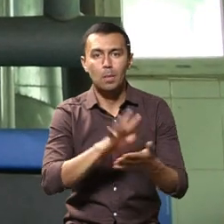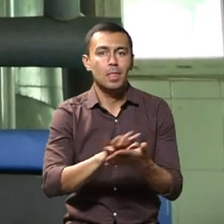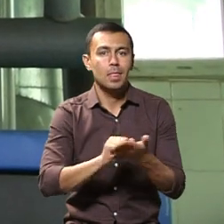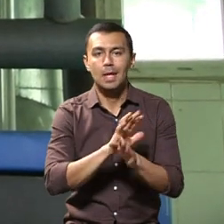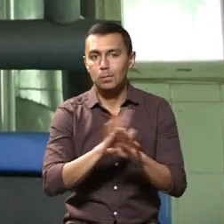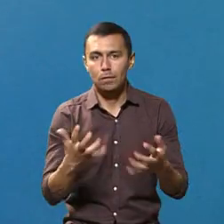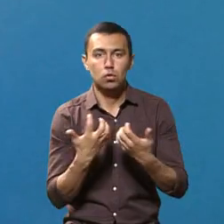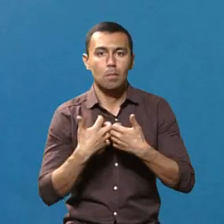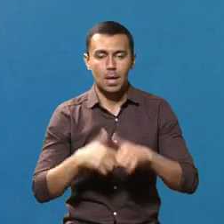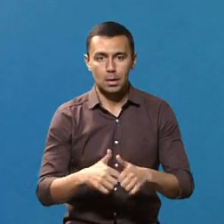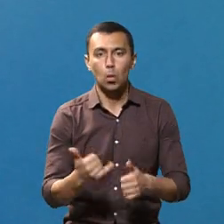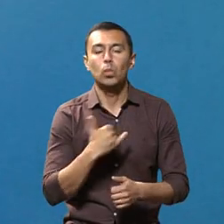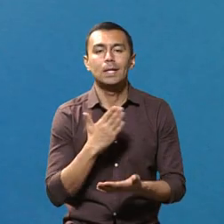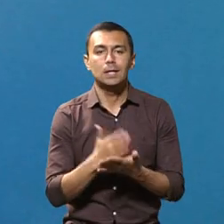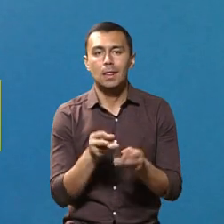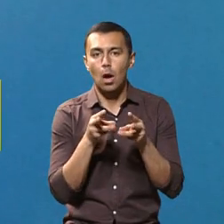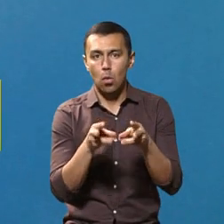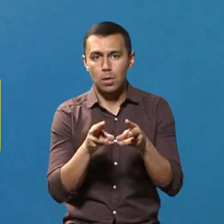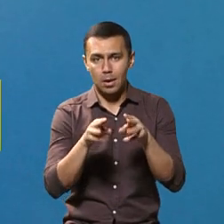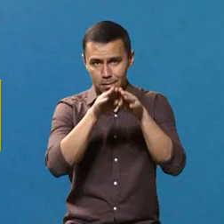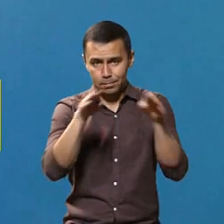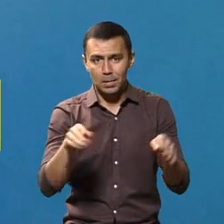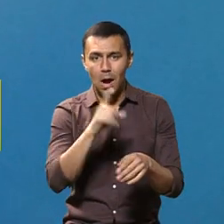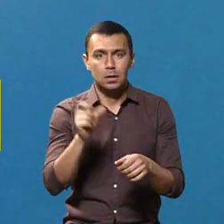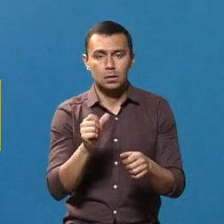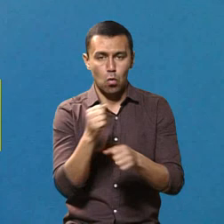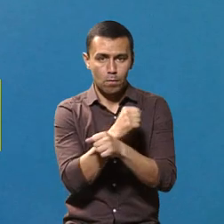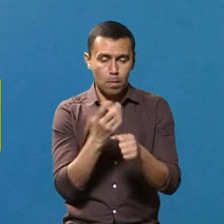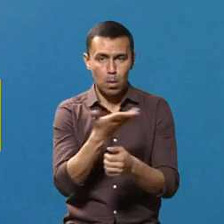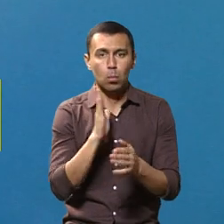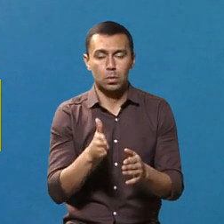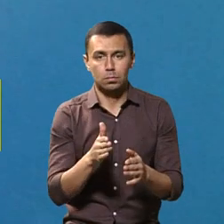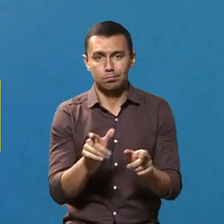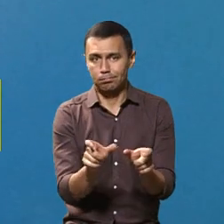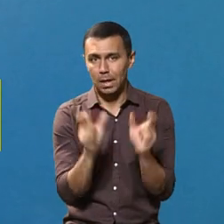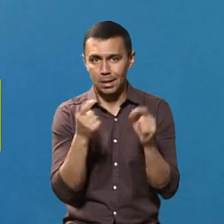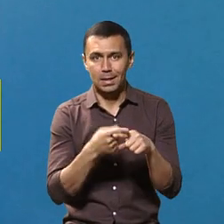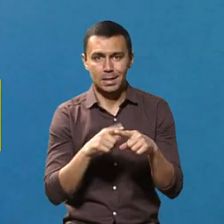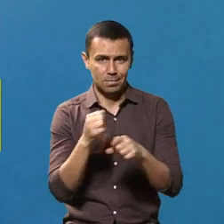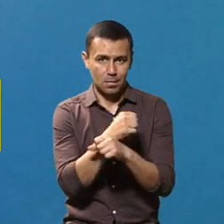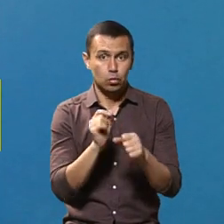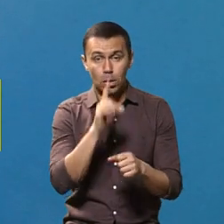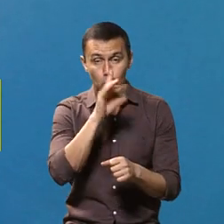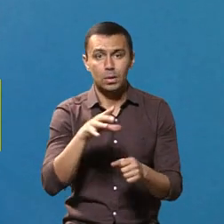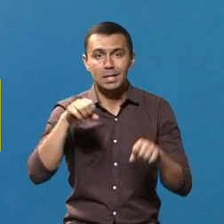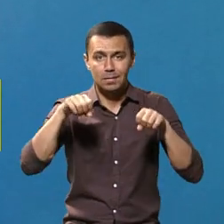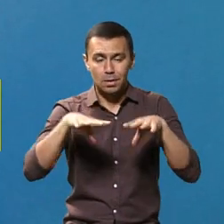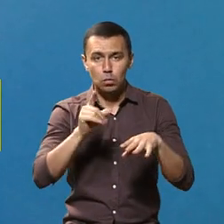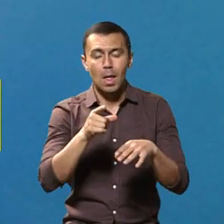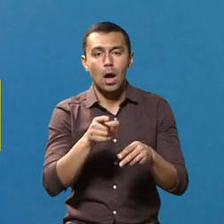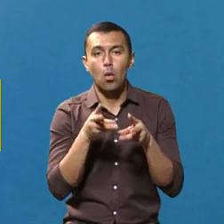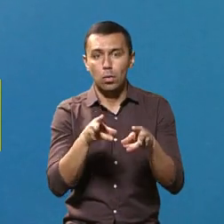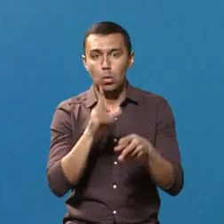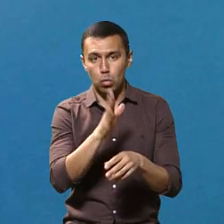зіпсувалось обладнання. У нас є на котельнях газові конвектори, то ми будемо розпломбовувати ці конвектори. І якщо не буде світла, просто щоб на котельні